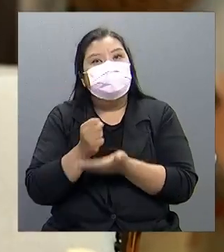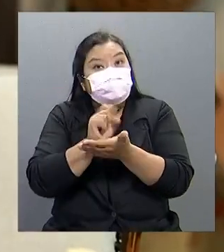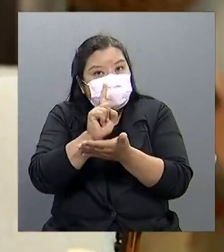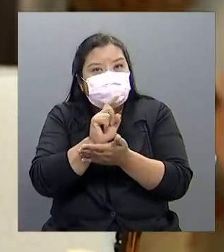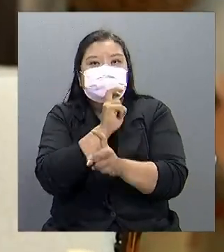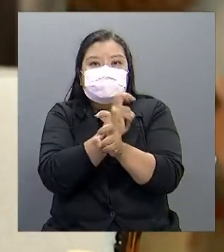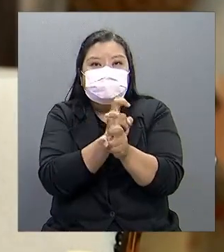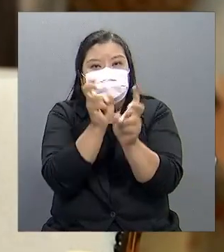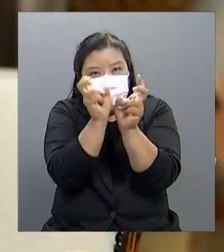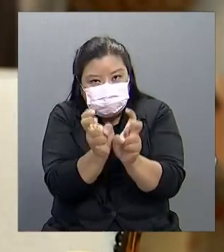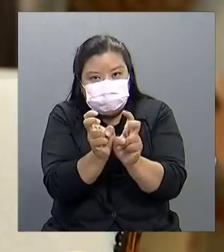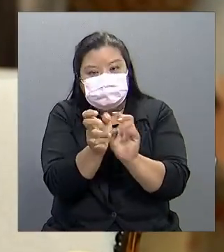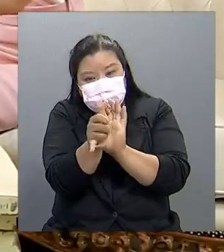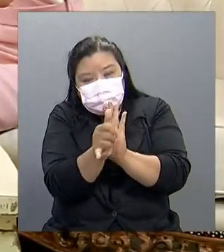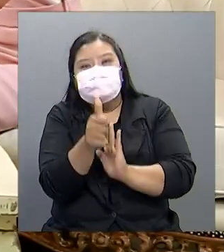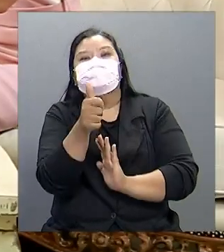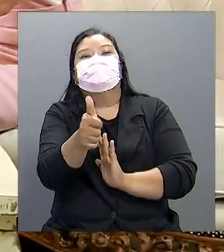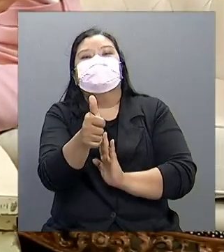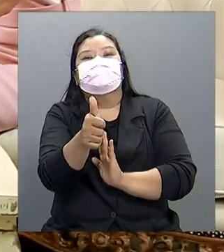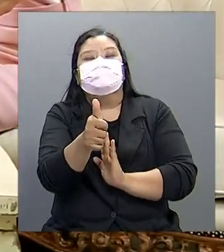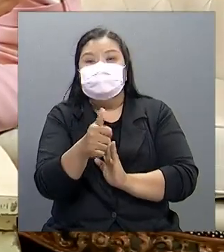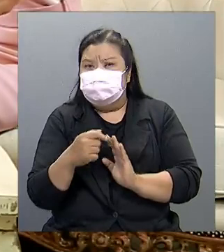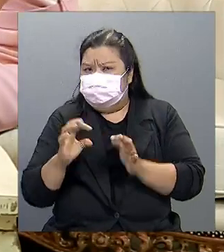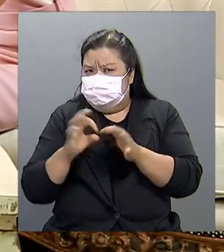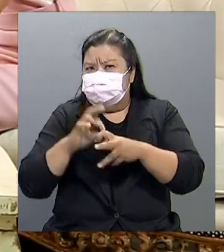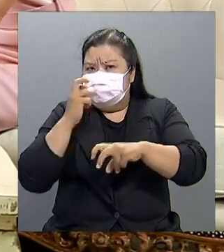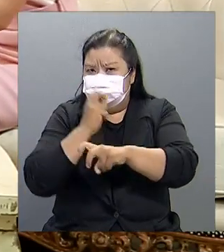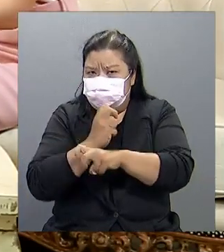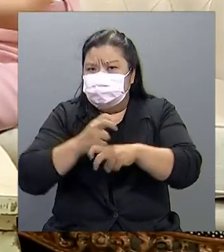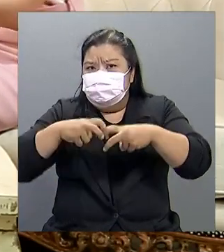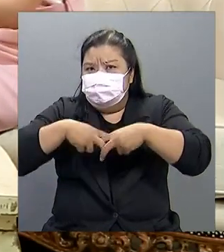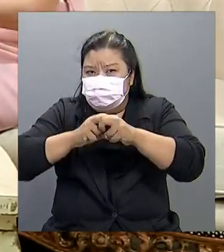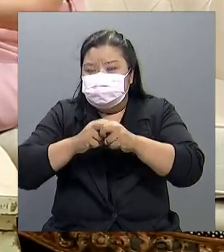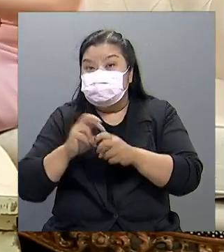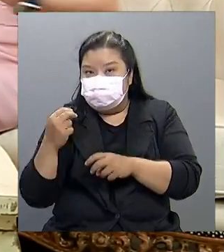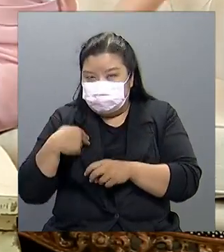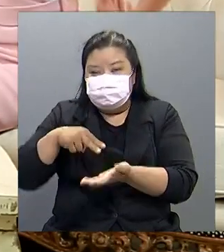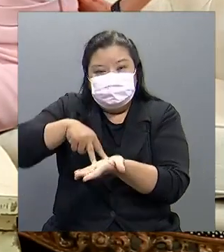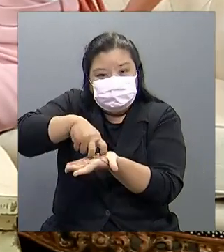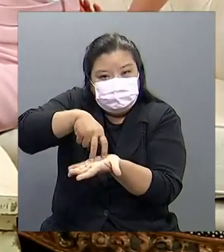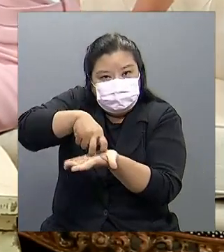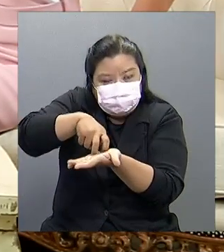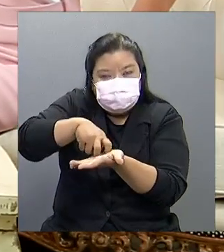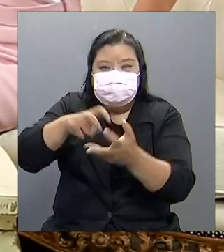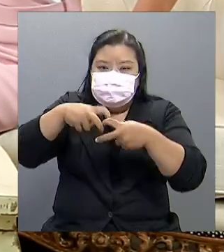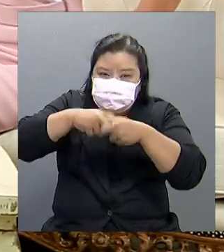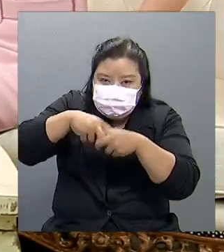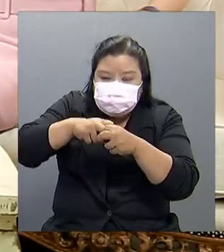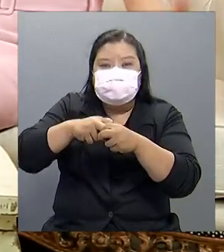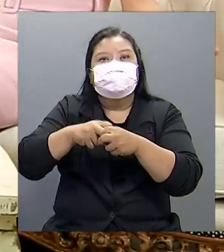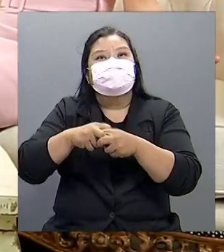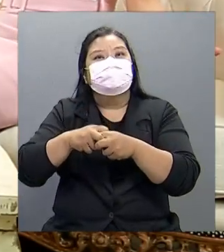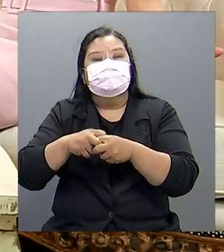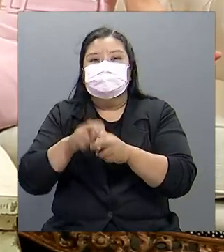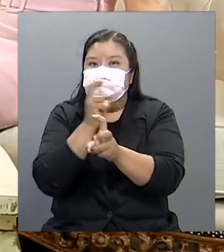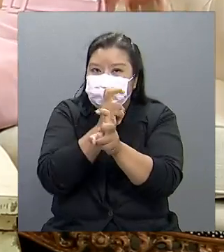เกิดขึ้นกับโรคกระดูกของผู้สูงอายุก็คือเข่าหัวเข่าหร ือ ว่าคุกเข่านานเสียดสีเสื่อมที่กระดูกสันหลังด้วยนั่ง